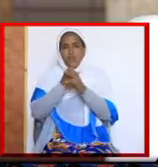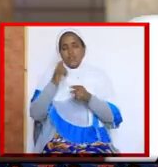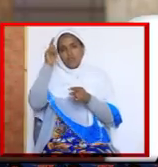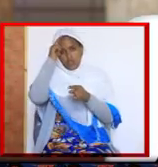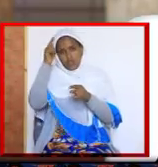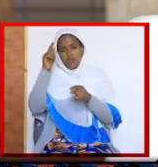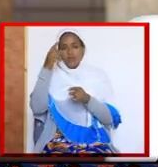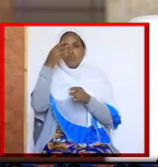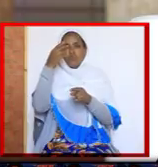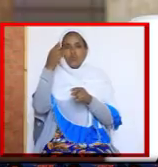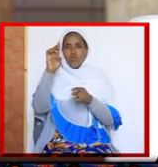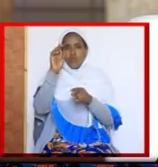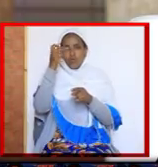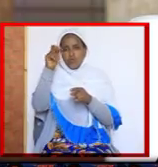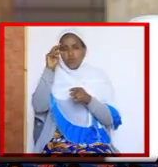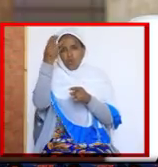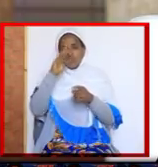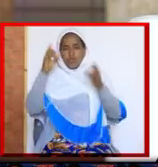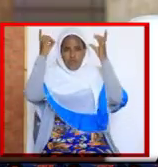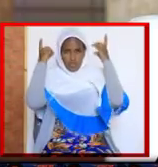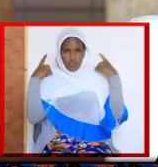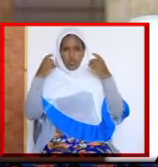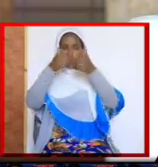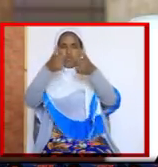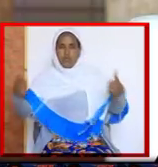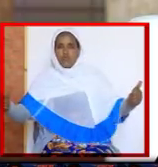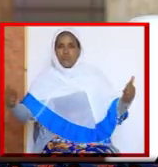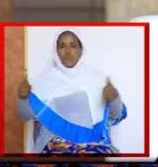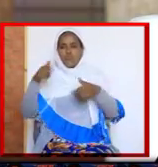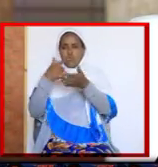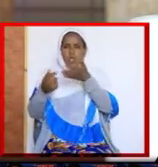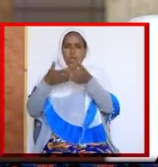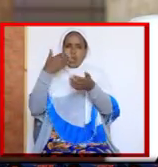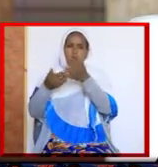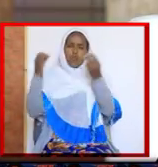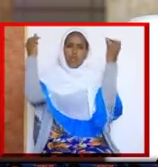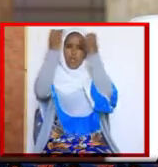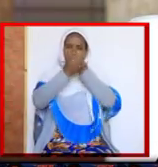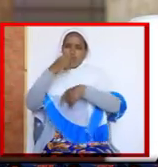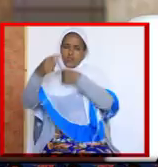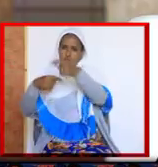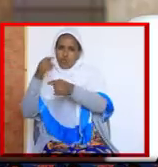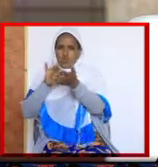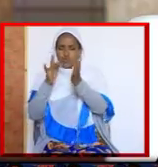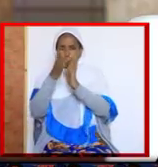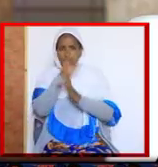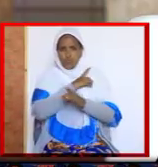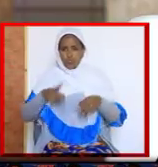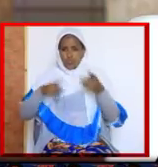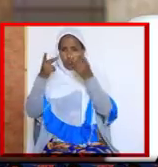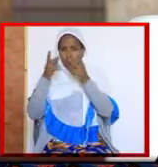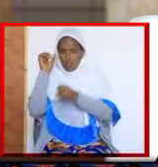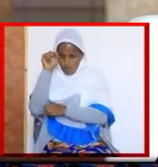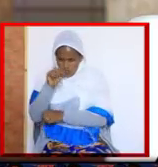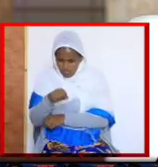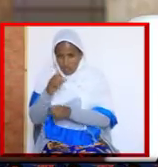ከፈሪሳውያን ተለይቶ እንዲያውም ቀደም ብሎ ሌሊት ወደ ሂዶ ኢየሱስ ክርስቶስ ጋር ይሰግድና ይማር ስለነበረ ኒቆዲሞስም ሌሎች ጸሐፍት ፈሪሳውያን ሳያምኑ